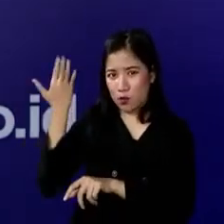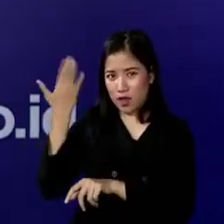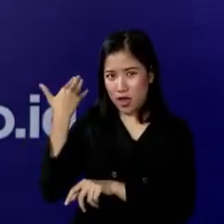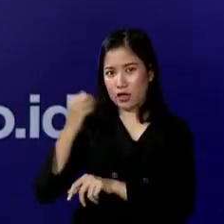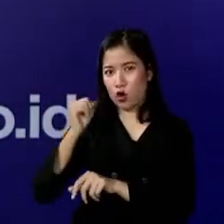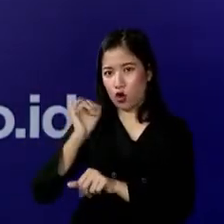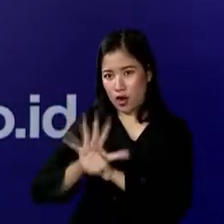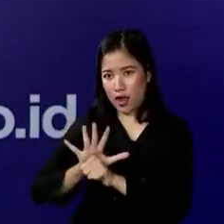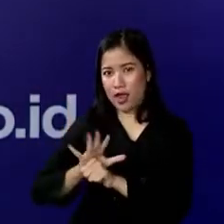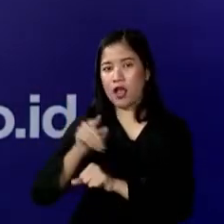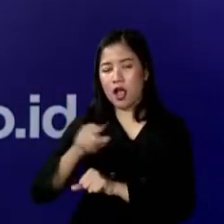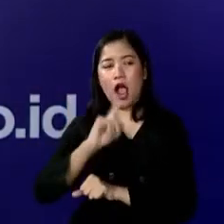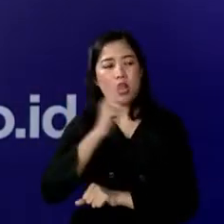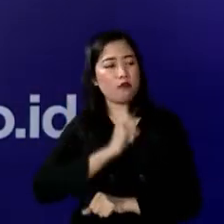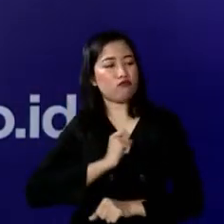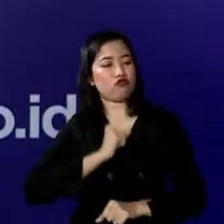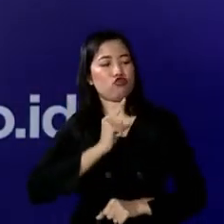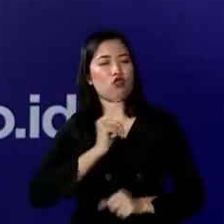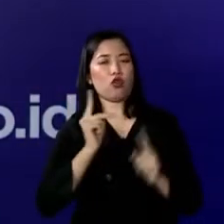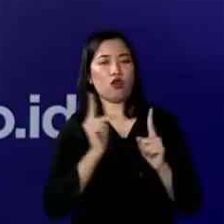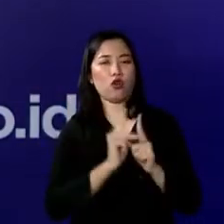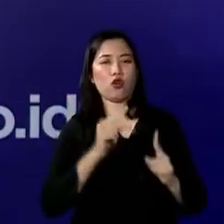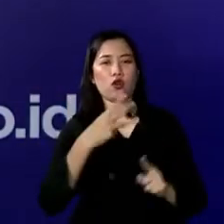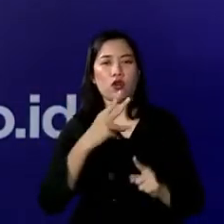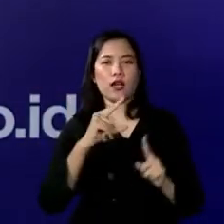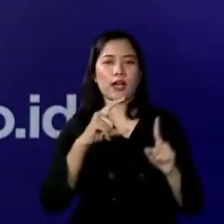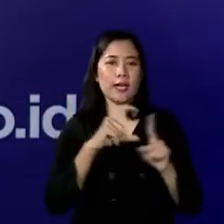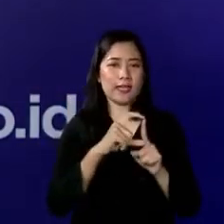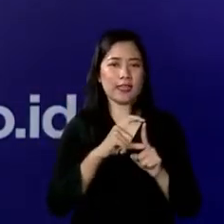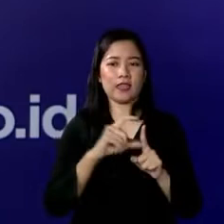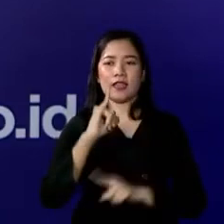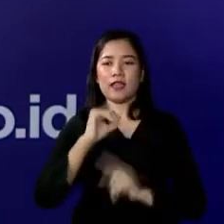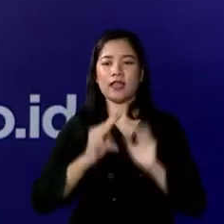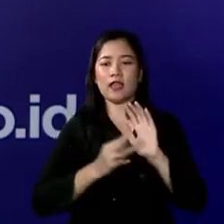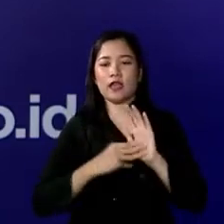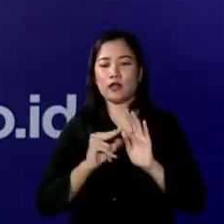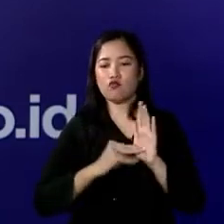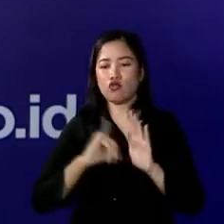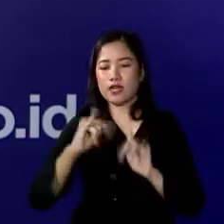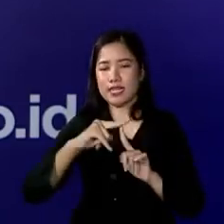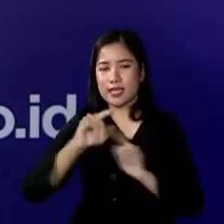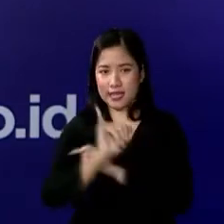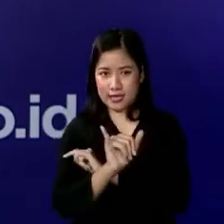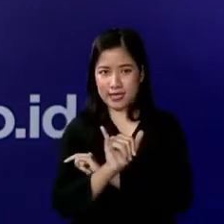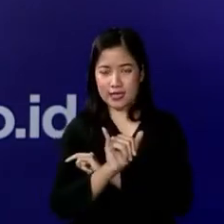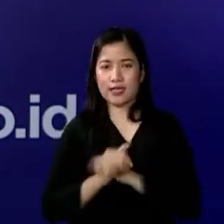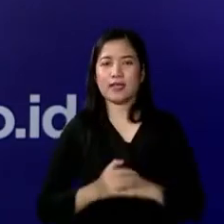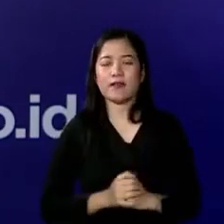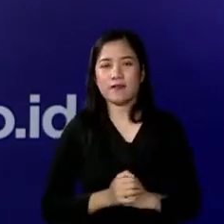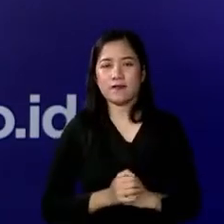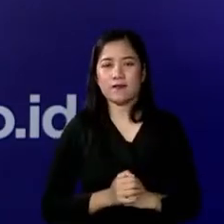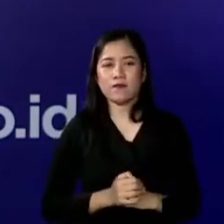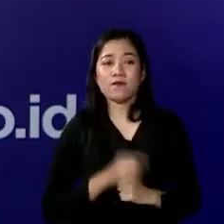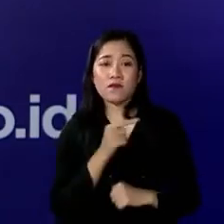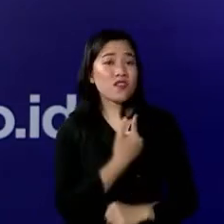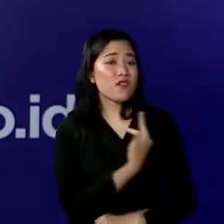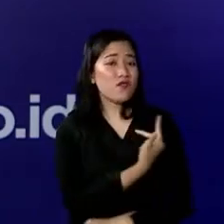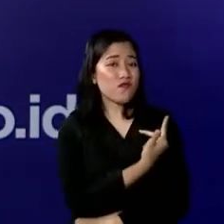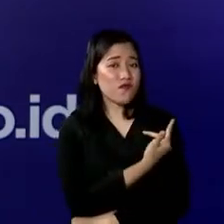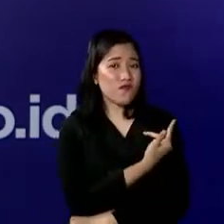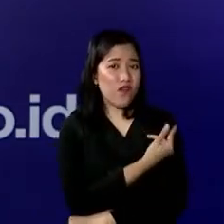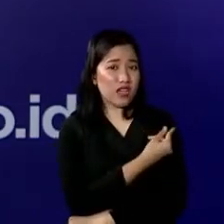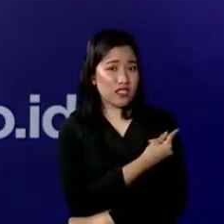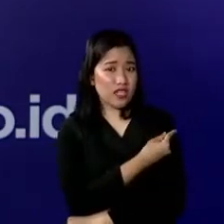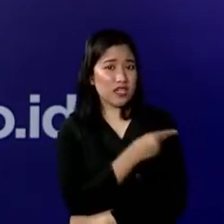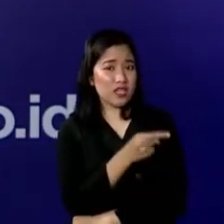menjadi hot immunity seperti itu eh dan tentunya vaksin ini kan tidak